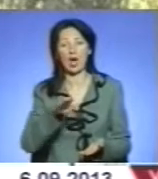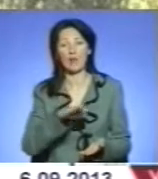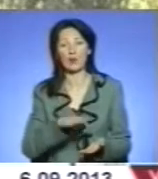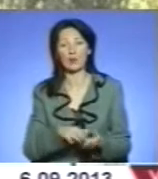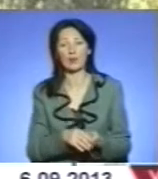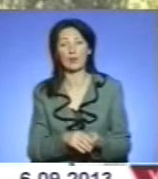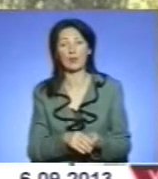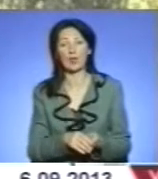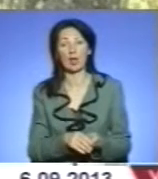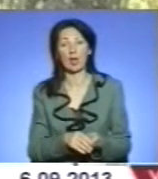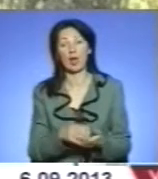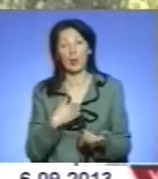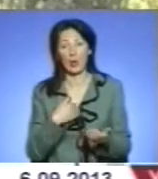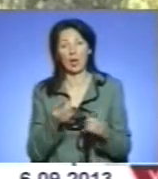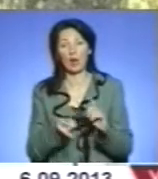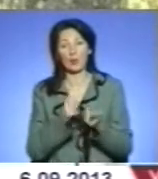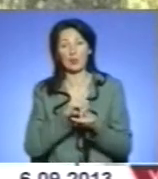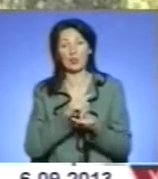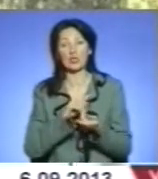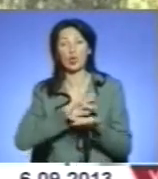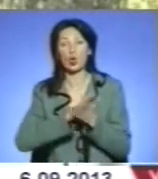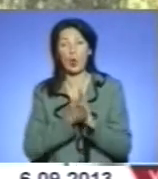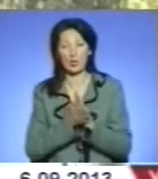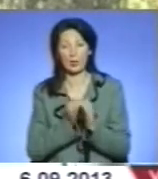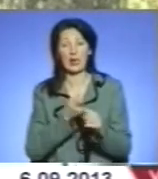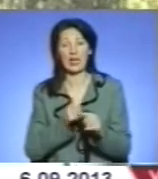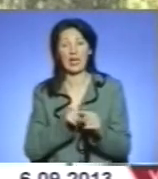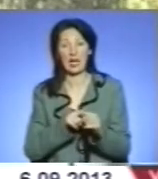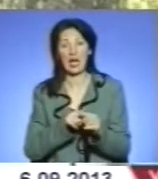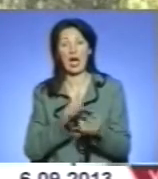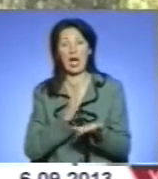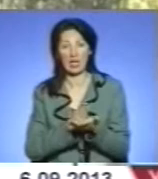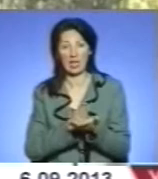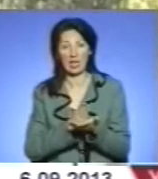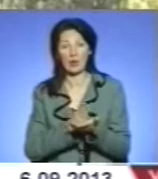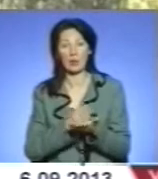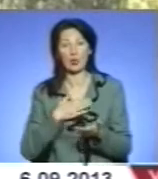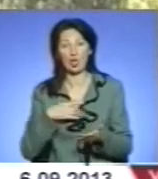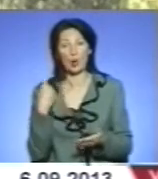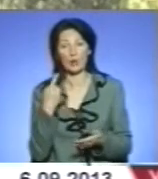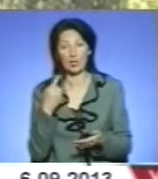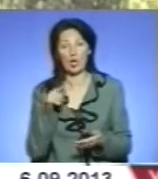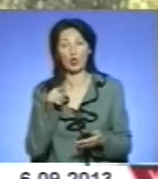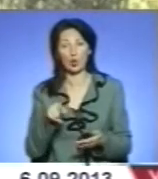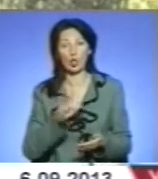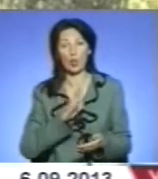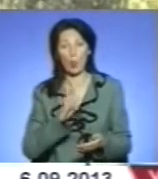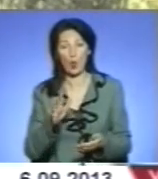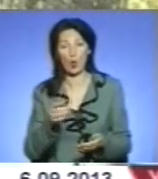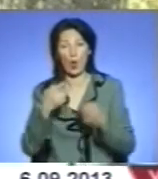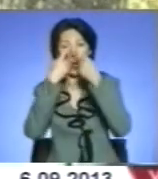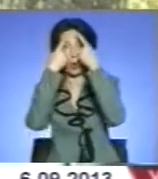В кулуарах ми обмінялися ситуацією, яка є по наших областях, і саме тоді було